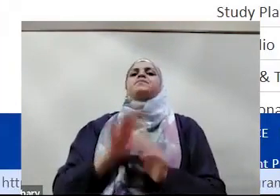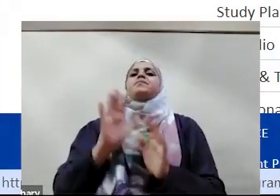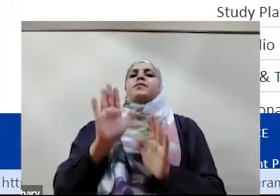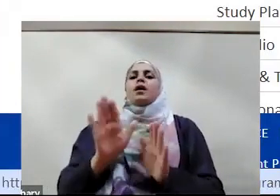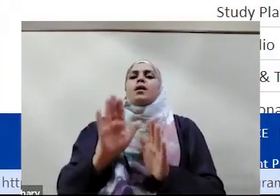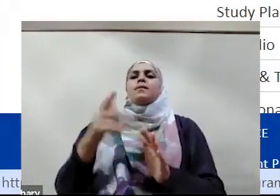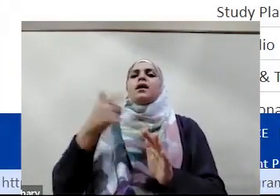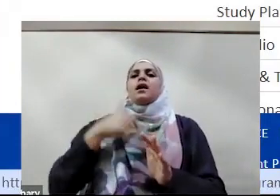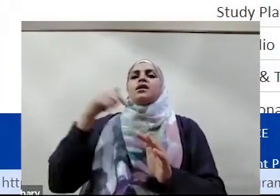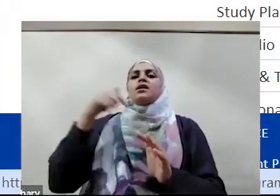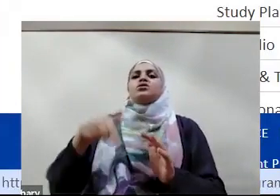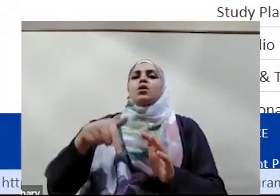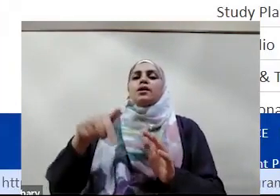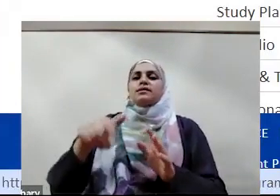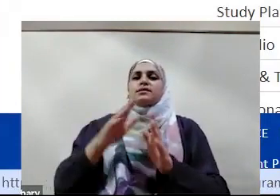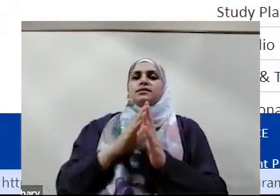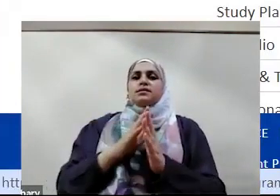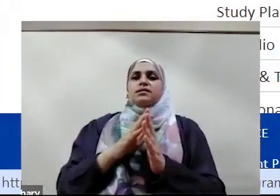دلوقتي